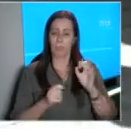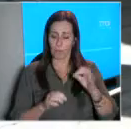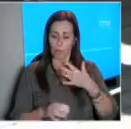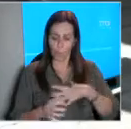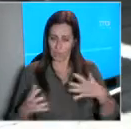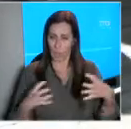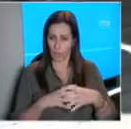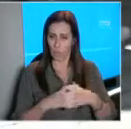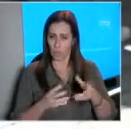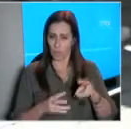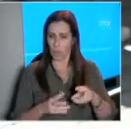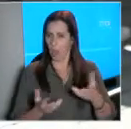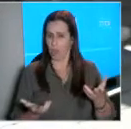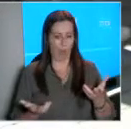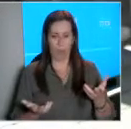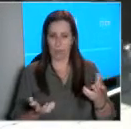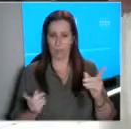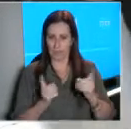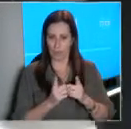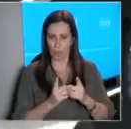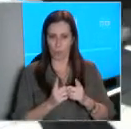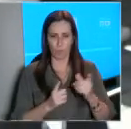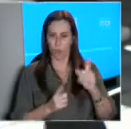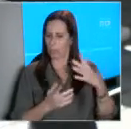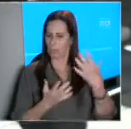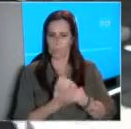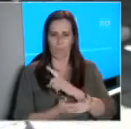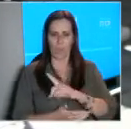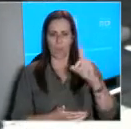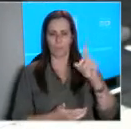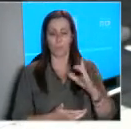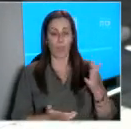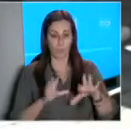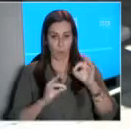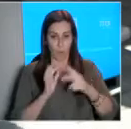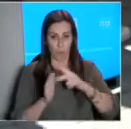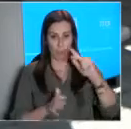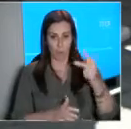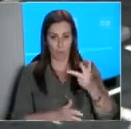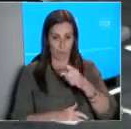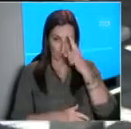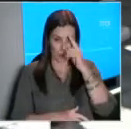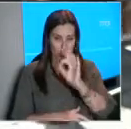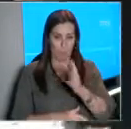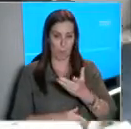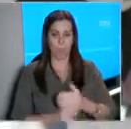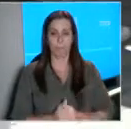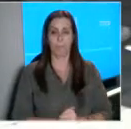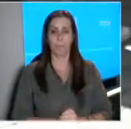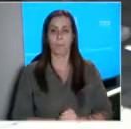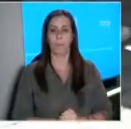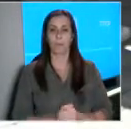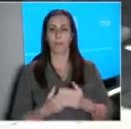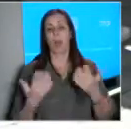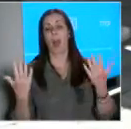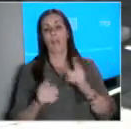רוצה אחדות, יש מצב, אבל קיצור, לא יצליח. אז הולכים לבחירות שלישיות לדעתך?